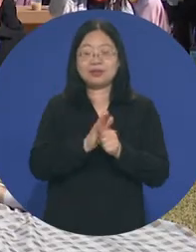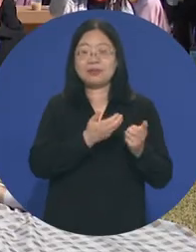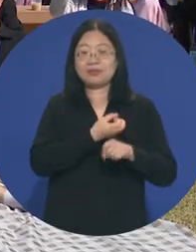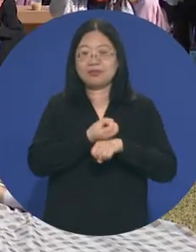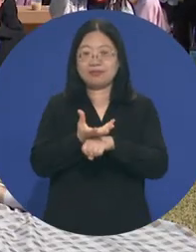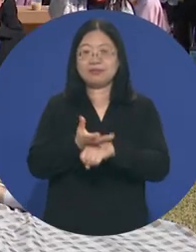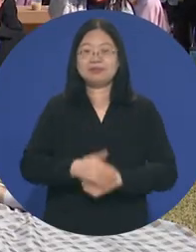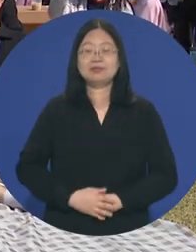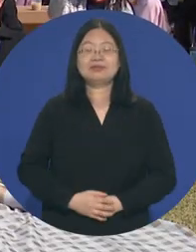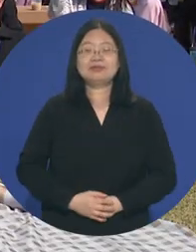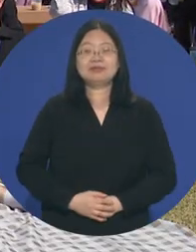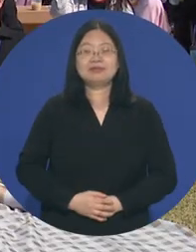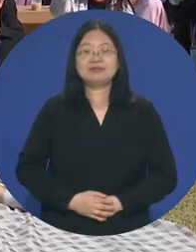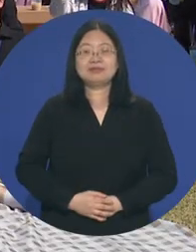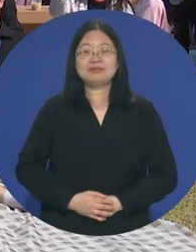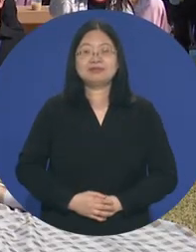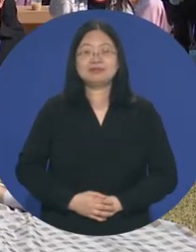전했습니다